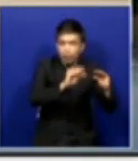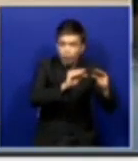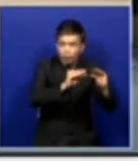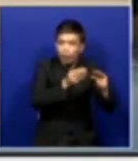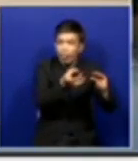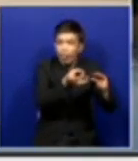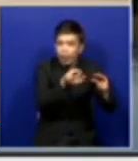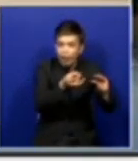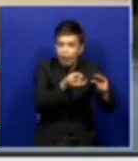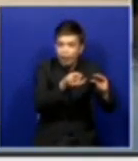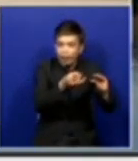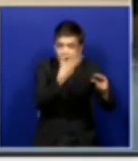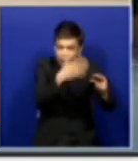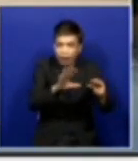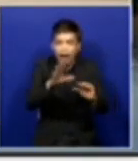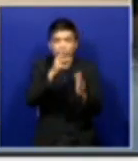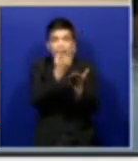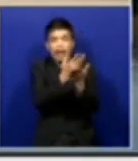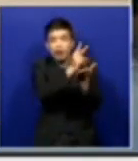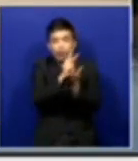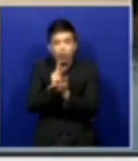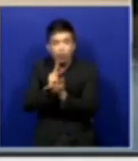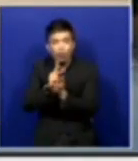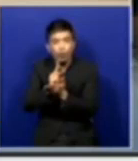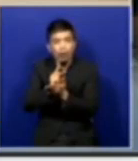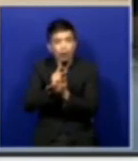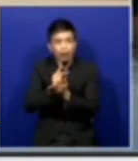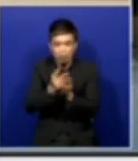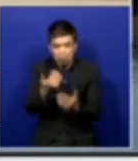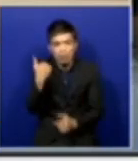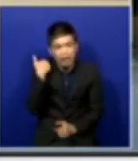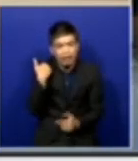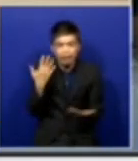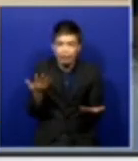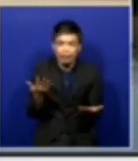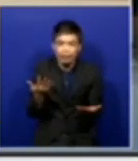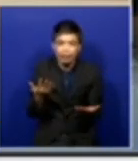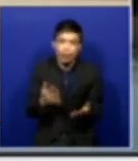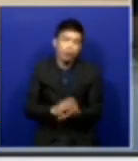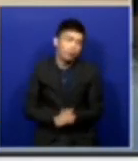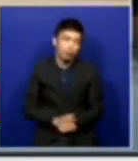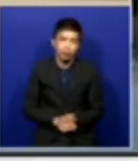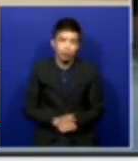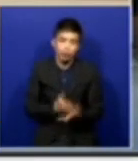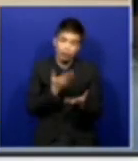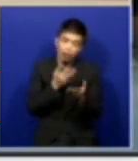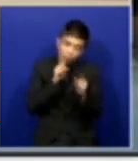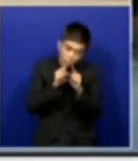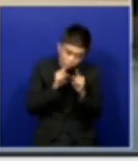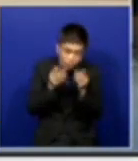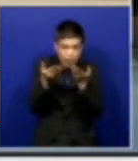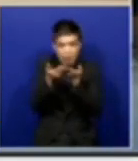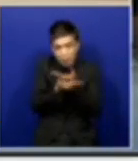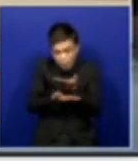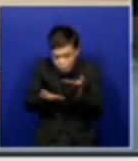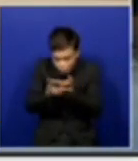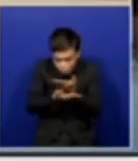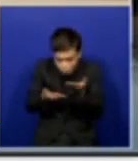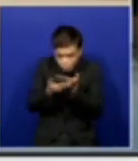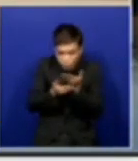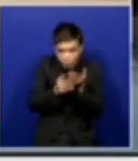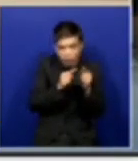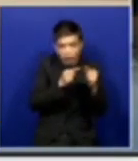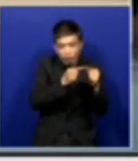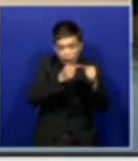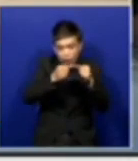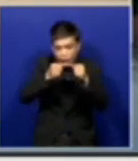ำอยู่ดีแต่ว่าเรื่องของงบปกติที่เราทำกว่าจะทำกันเสร็จกว่าจะประชุมกันกว่าจะเข้ามาสู่ง